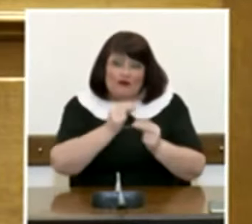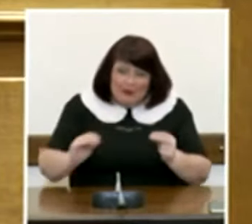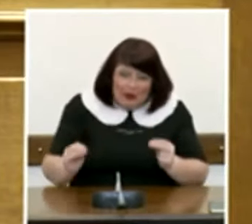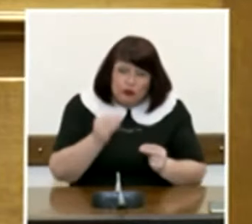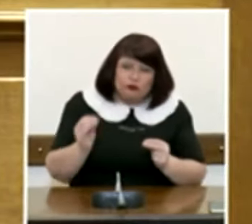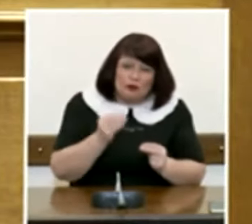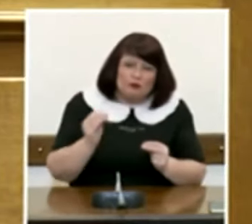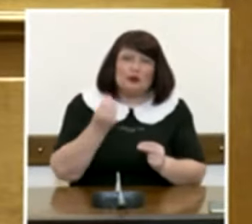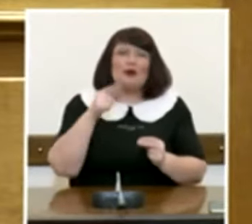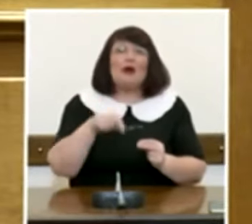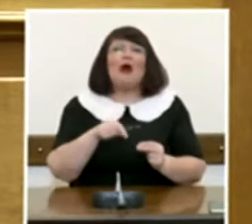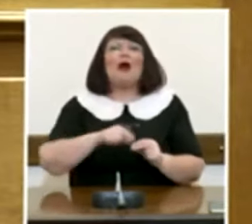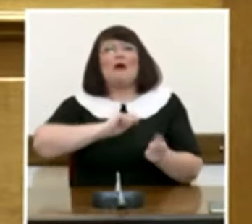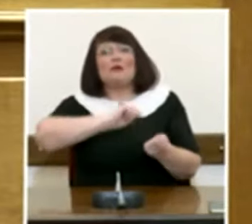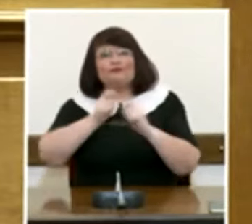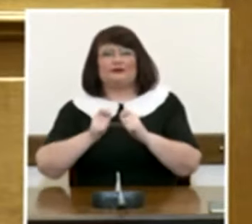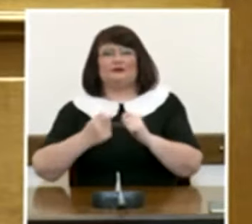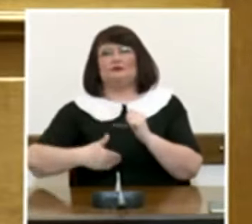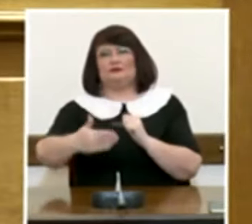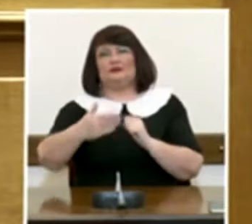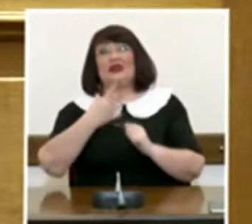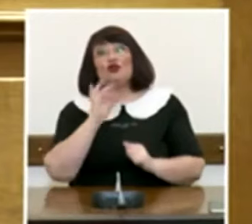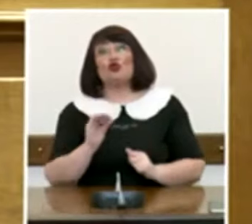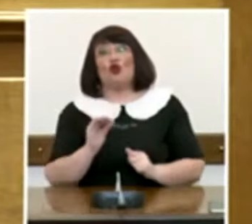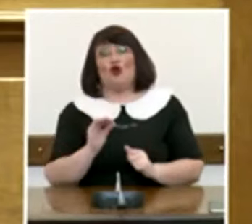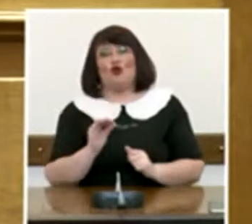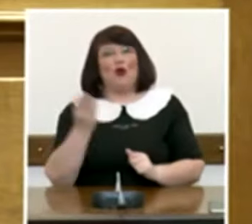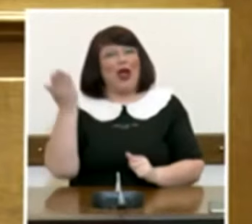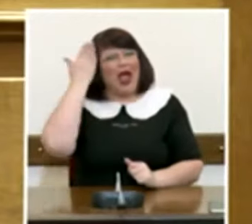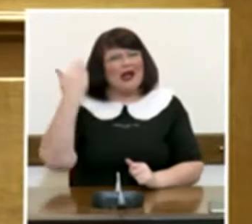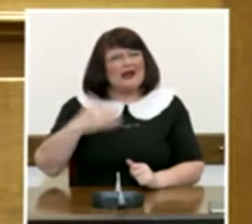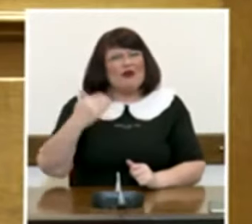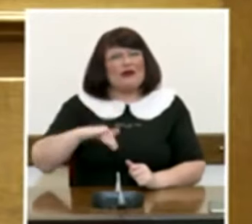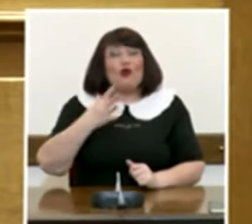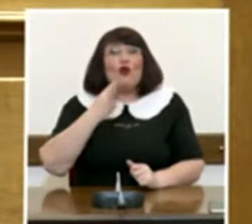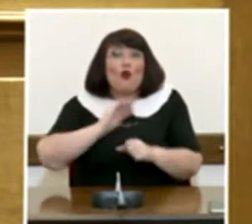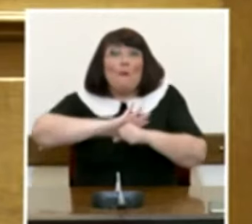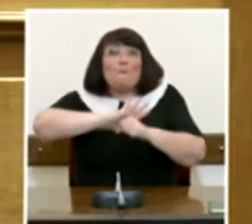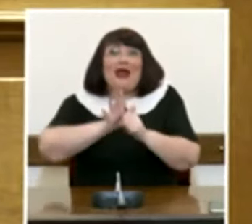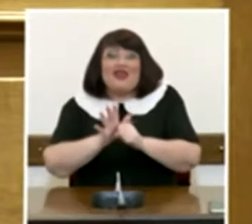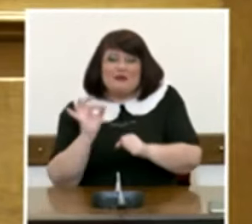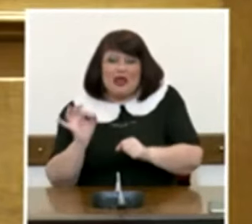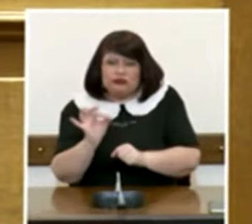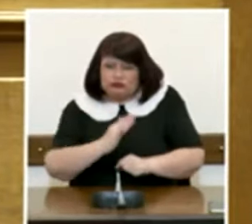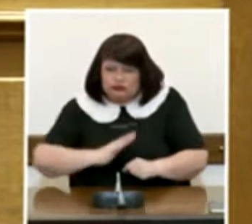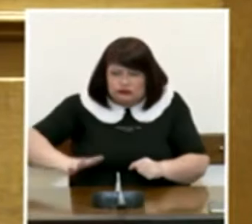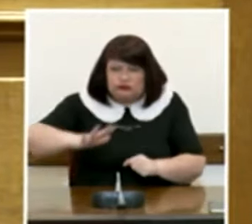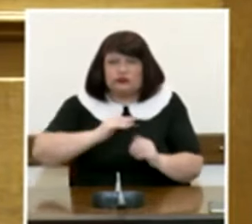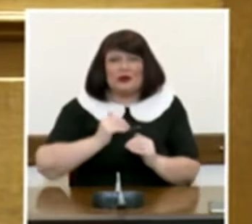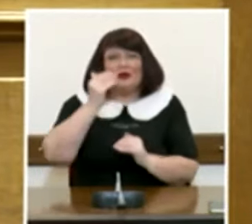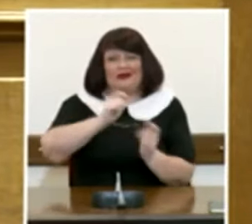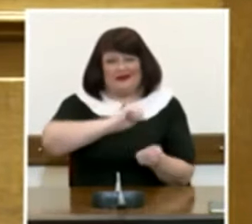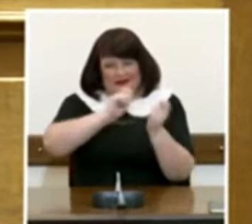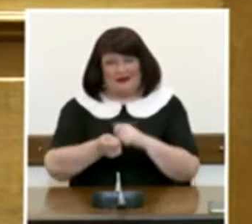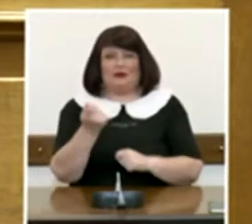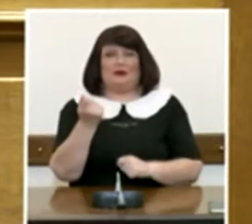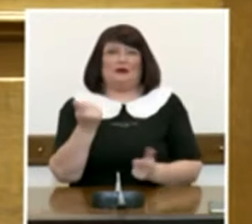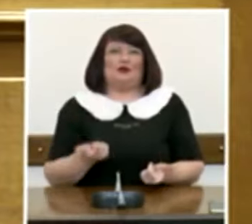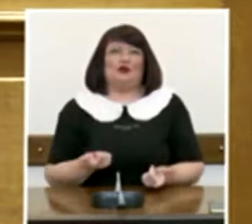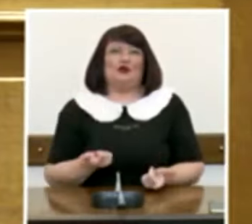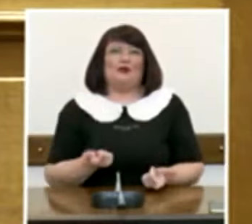οποίο είχαμε αυτήν την έξαρση της ακρίβειας. Και φυσικά η ελληνική οικονομία δεν λειτουργεί σε κενό, δεν μένει